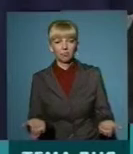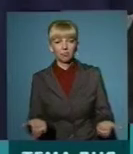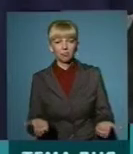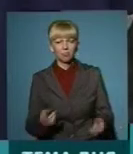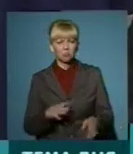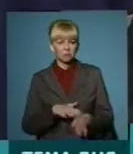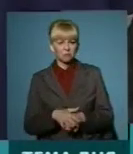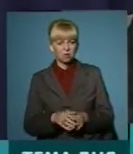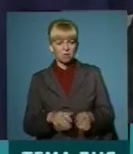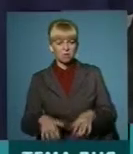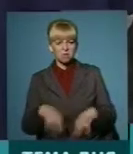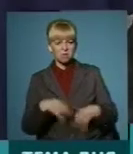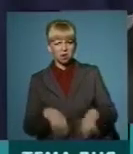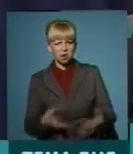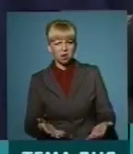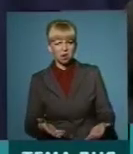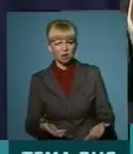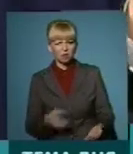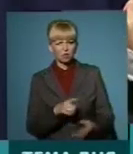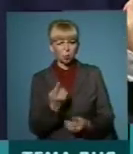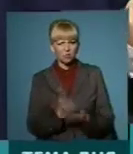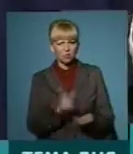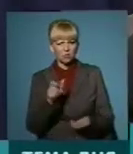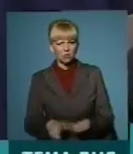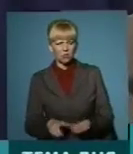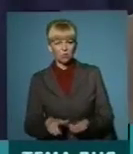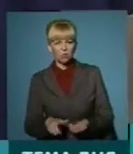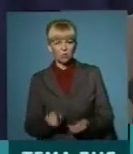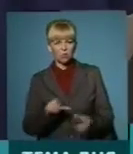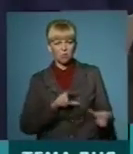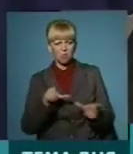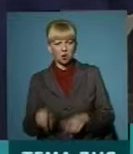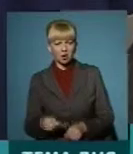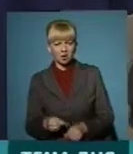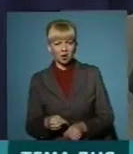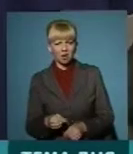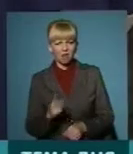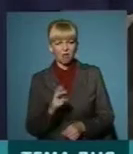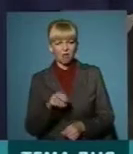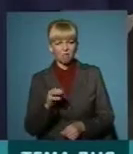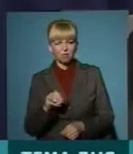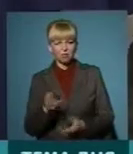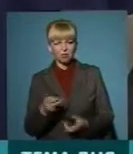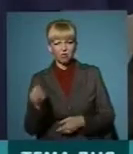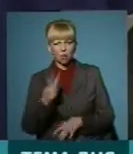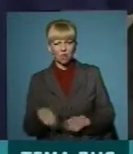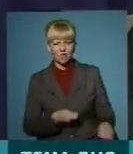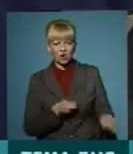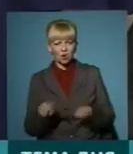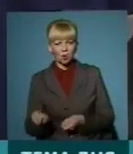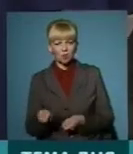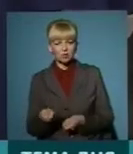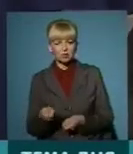куча машин, куча... То одного чиновника поймали, то второй поехал там, КамАЗ долларов вывозит, да, не